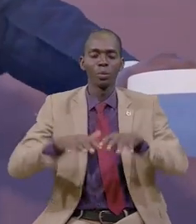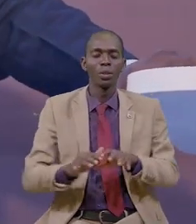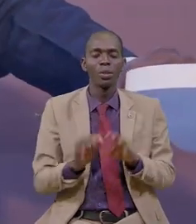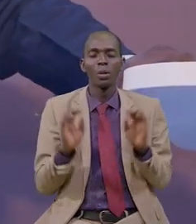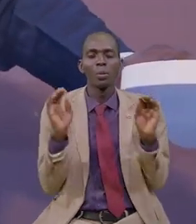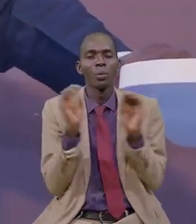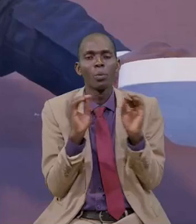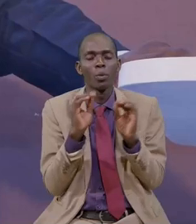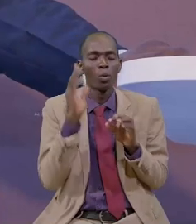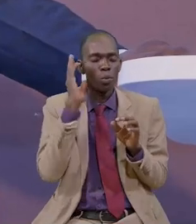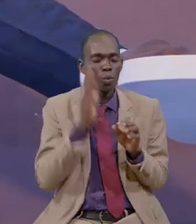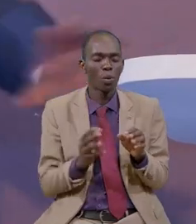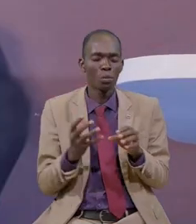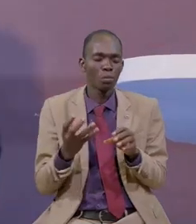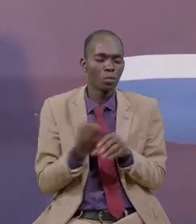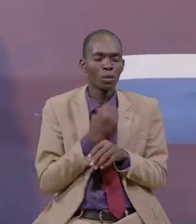rien